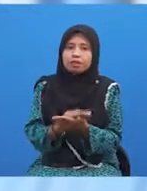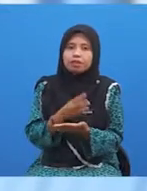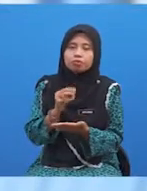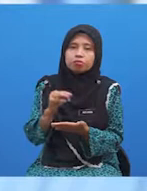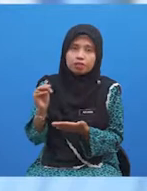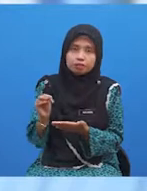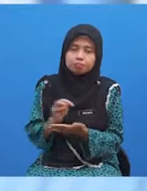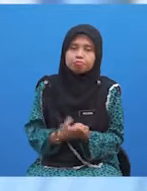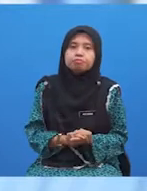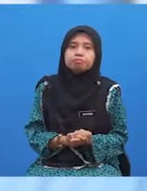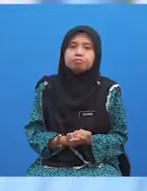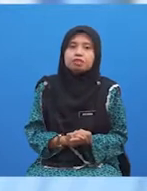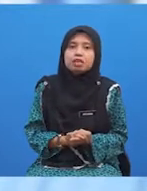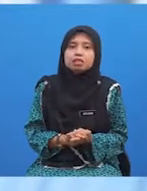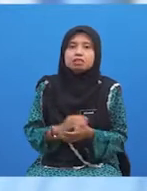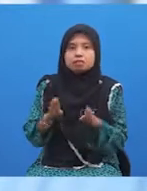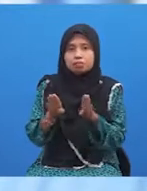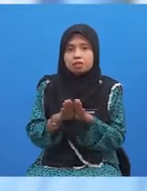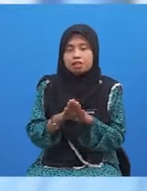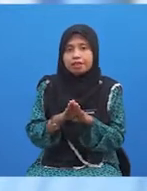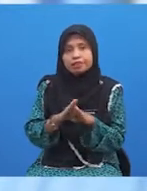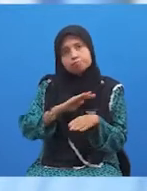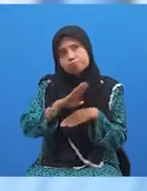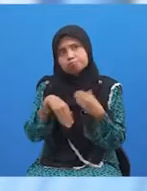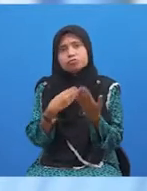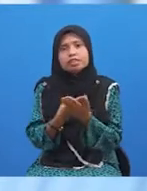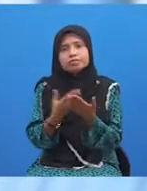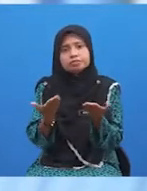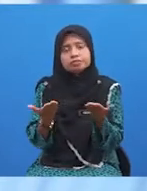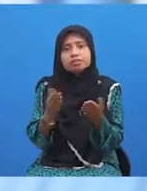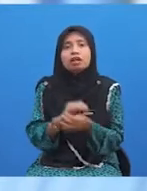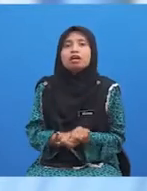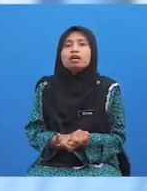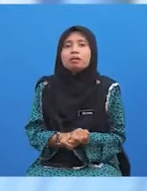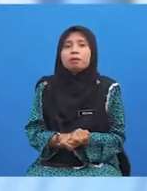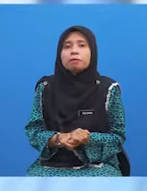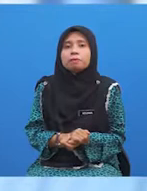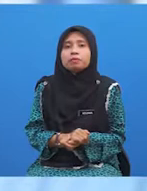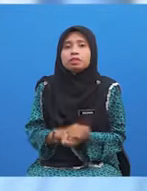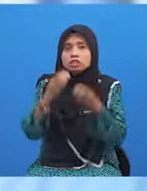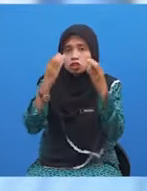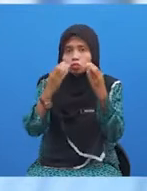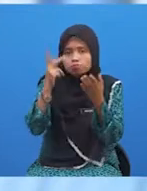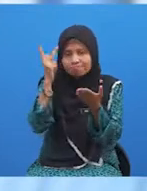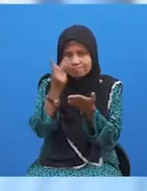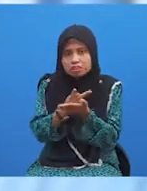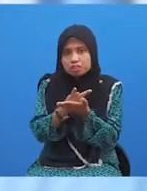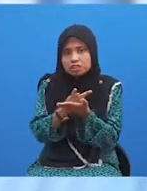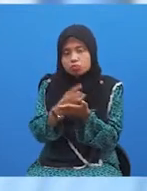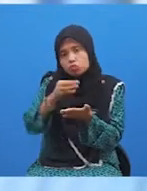Baiklah, murid-murid. Sebagai rumusan pelajaran kita pada hari ini, cikgu